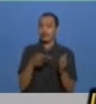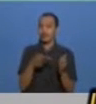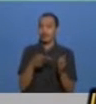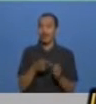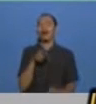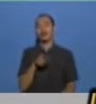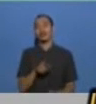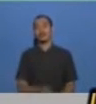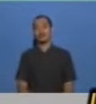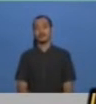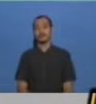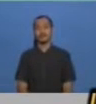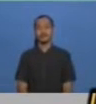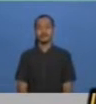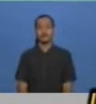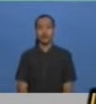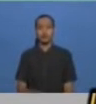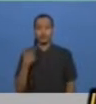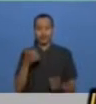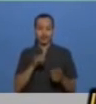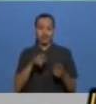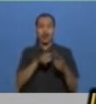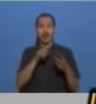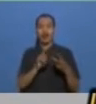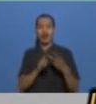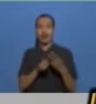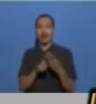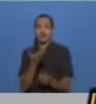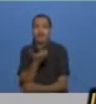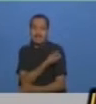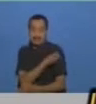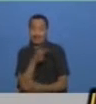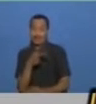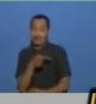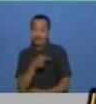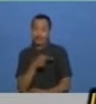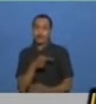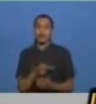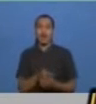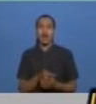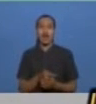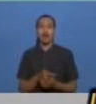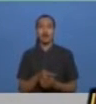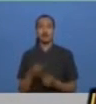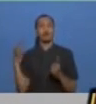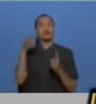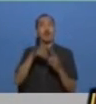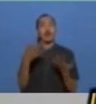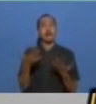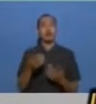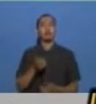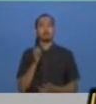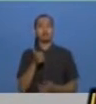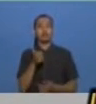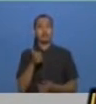vaksinasi diharapkan gitu kan, terjadinya herd immunity. Kan vaksinasi ini pada prinsipnya